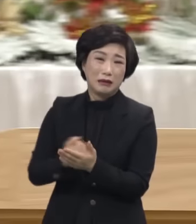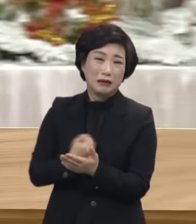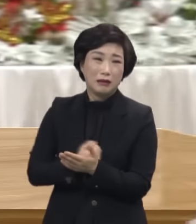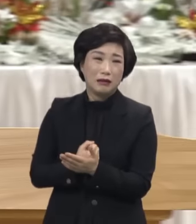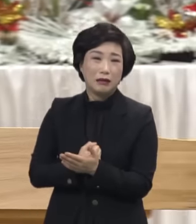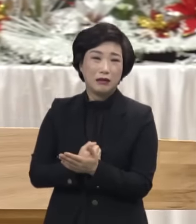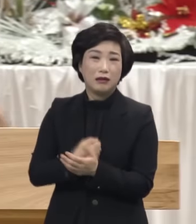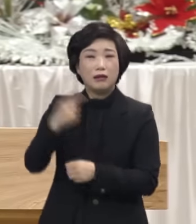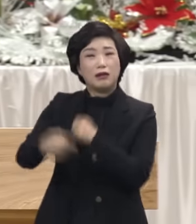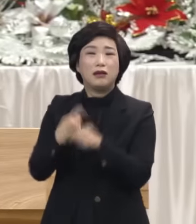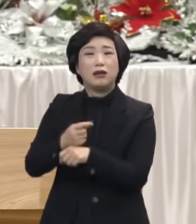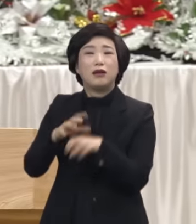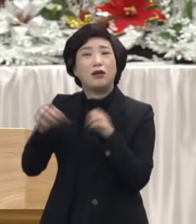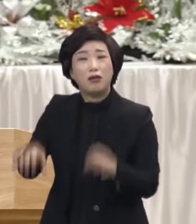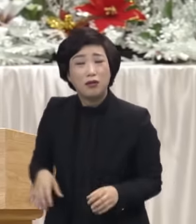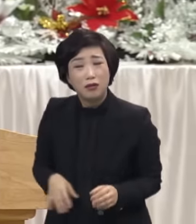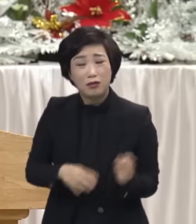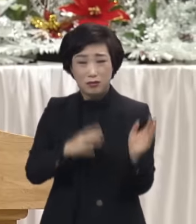사랑하는 여러분,